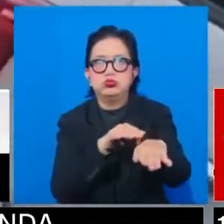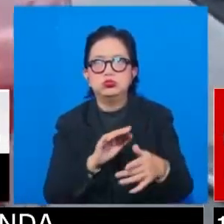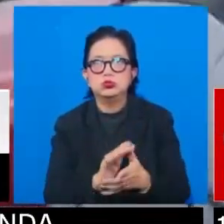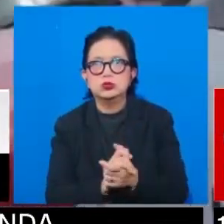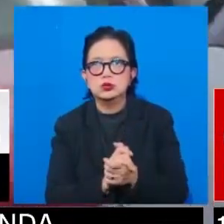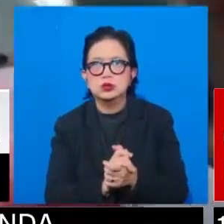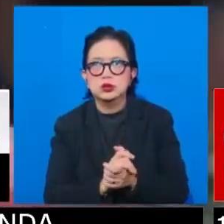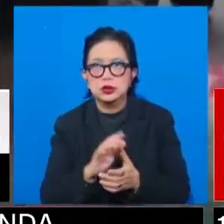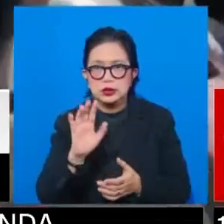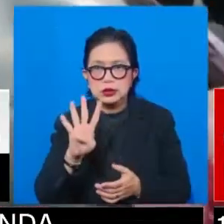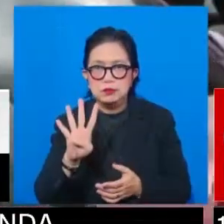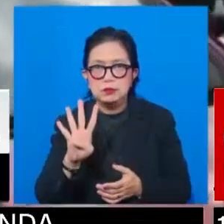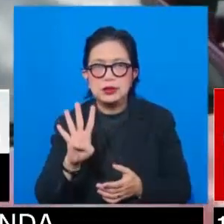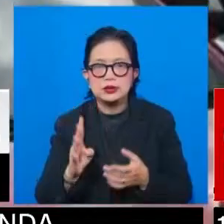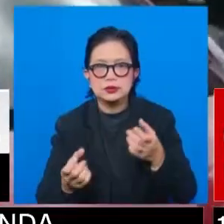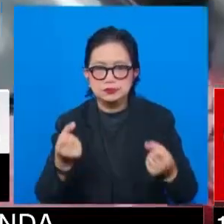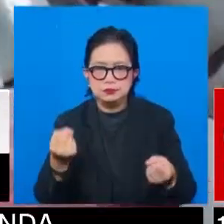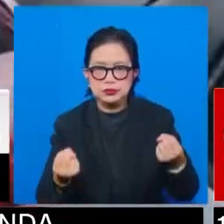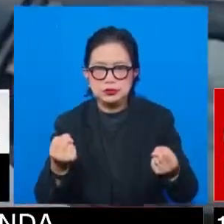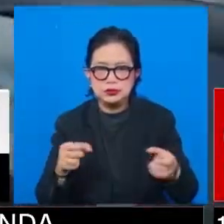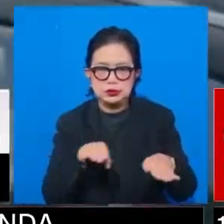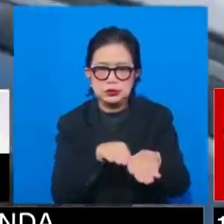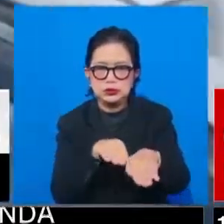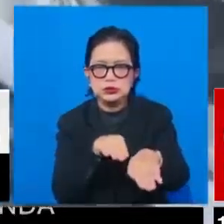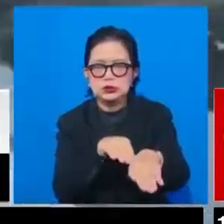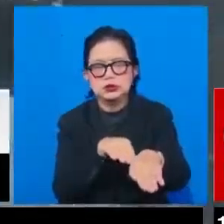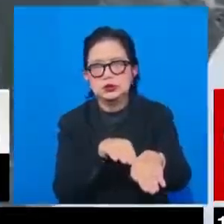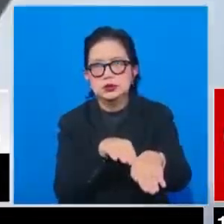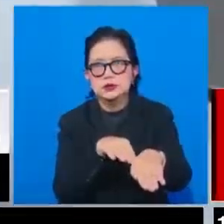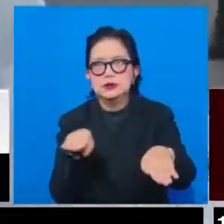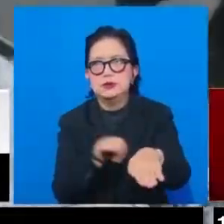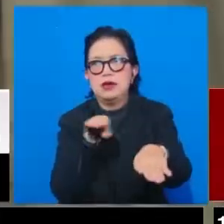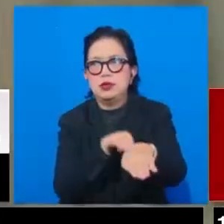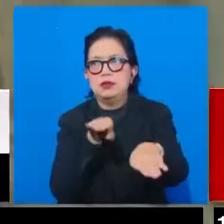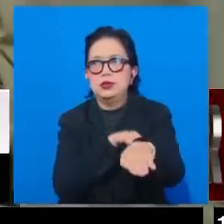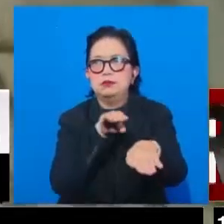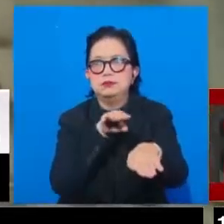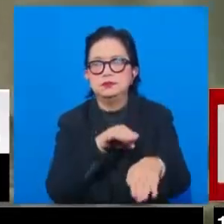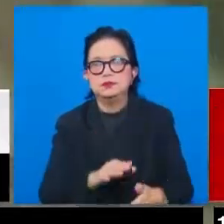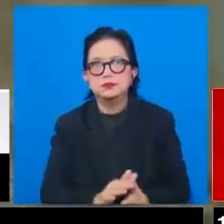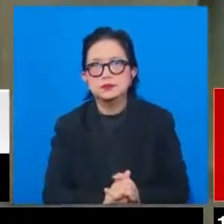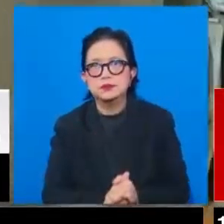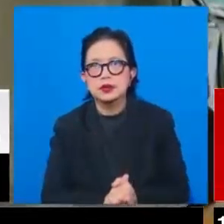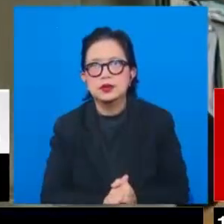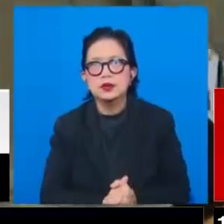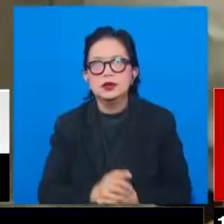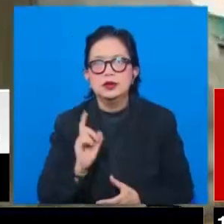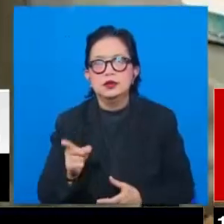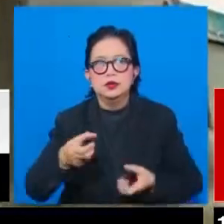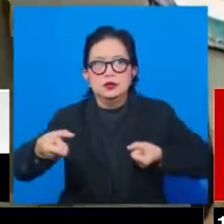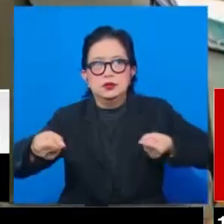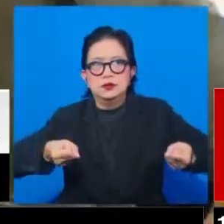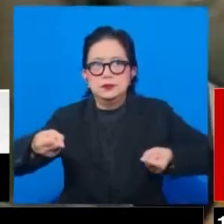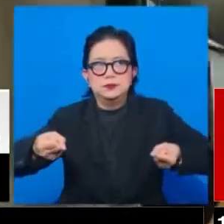Bahkan keempat minibus ini berimpitan satu sama lain hingga bagian depan dan belakang mobil hancur. Kecelakaan dipicu oleh pengemudi truk yang